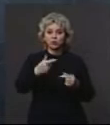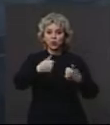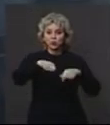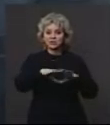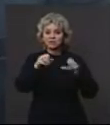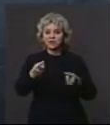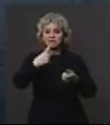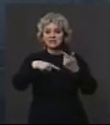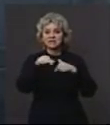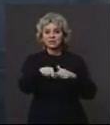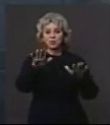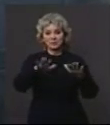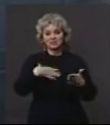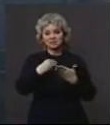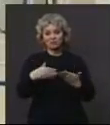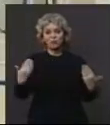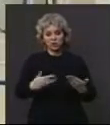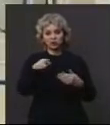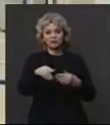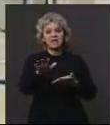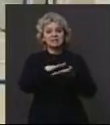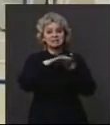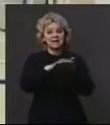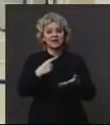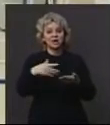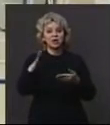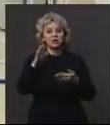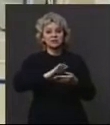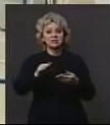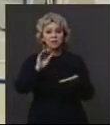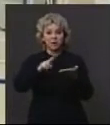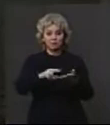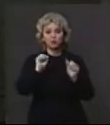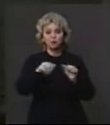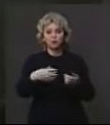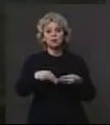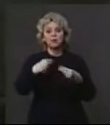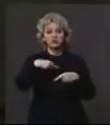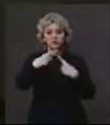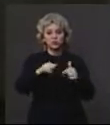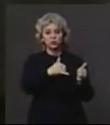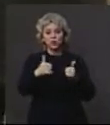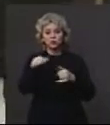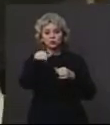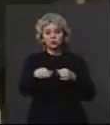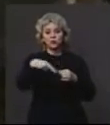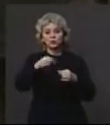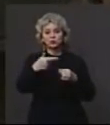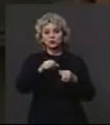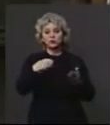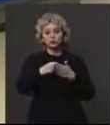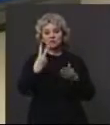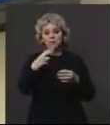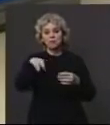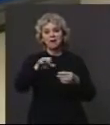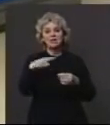власти возвращаться по месту своего проживания. Заявку на голосование не по прописке можно подать и через портал госуслуг до 12